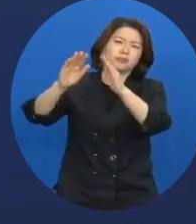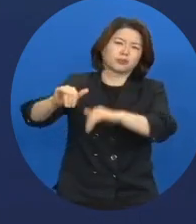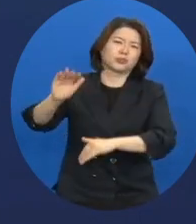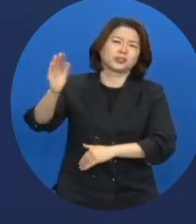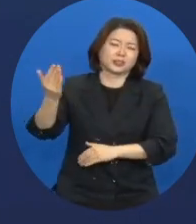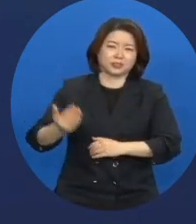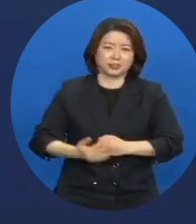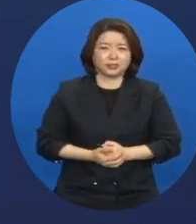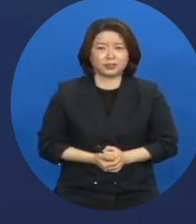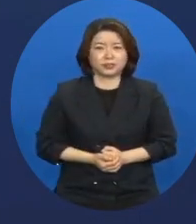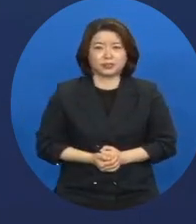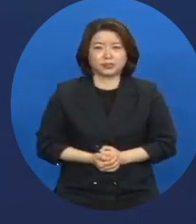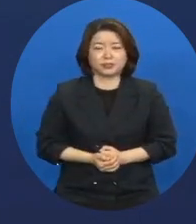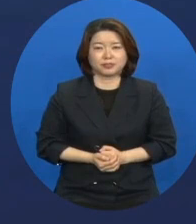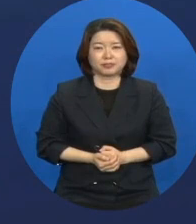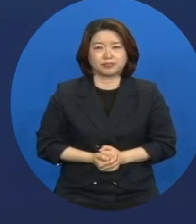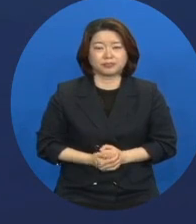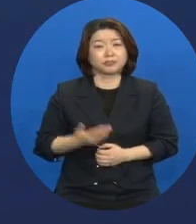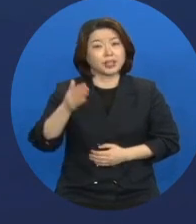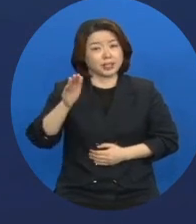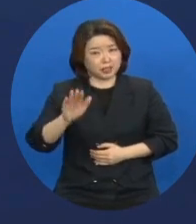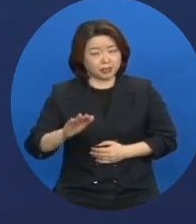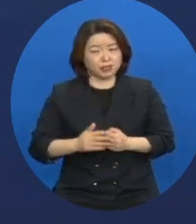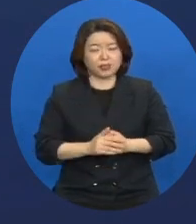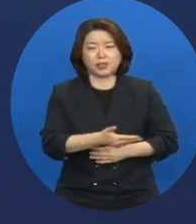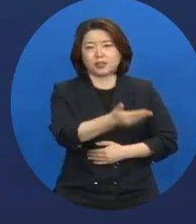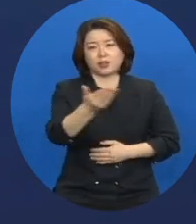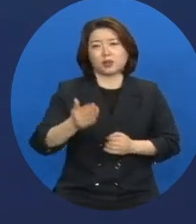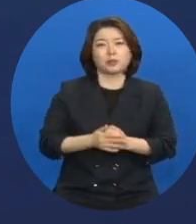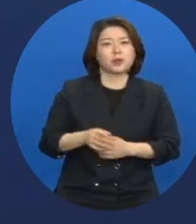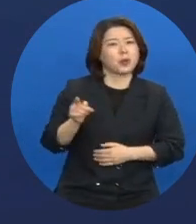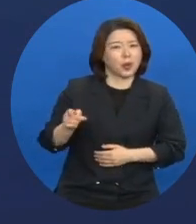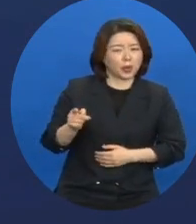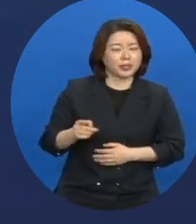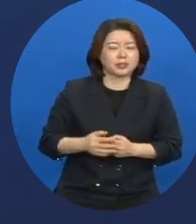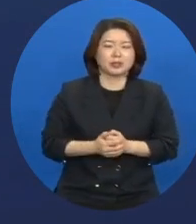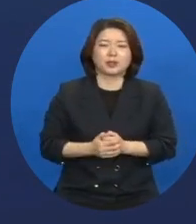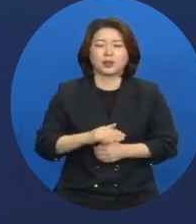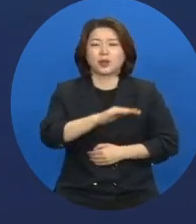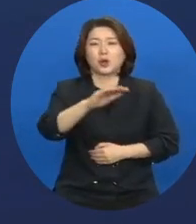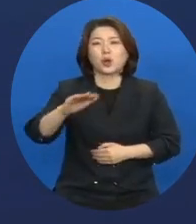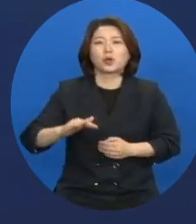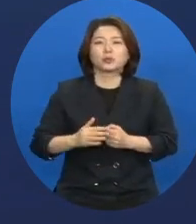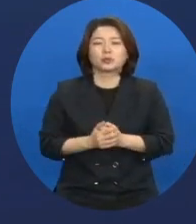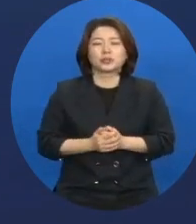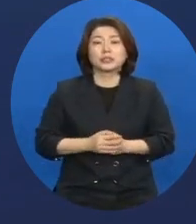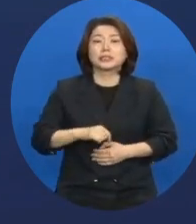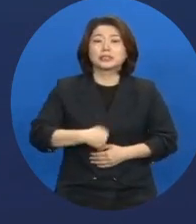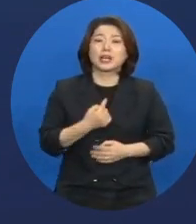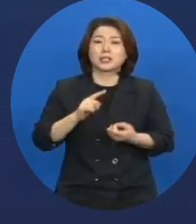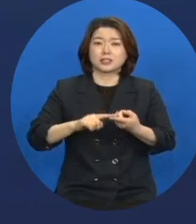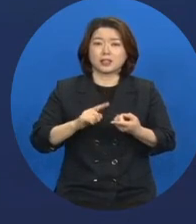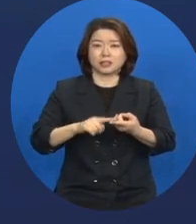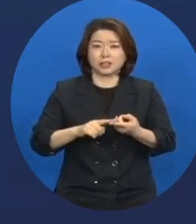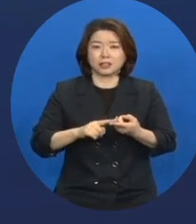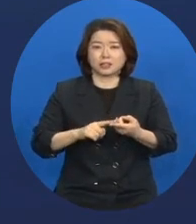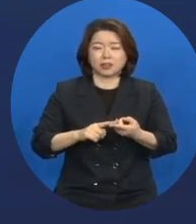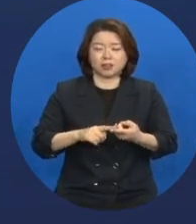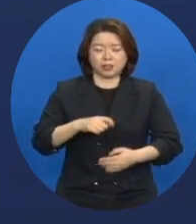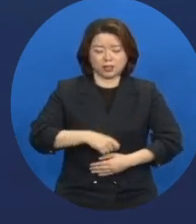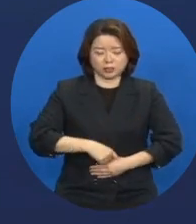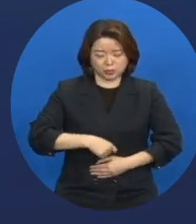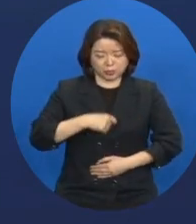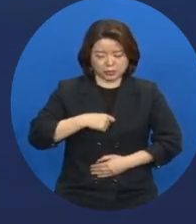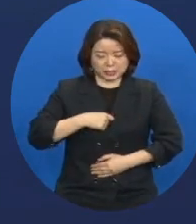없습니다. 그런데 여러분, 여기서 우리가 우리 자신에 대해서 좀